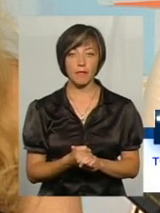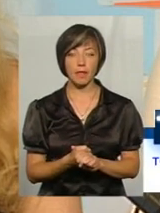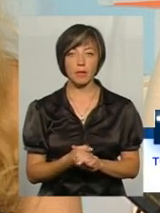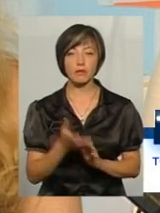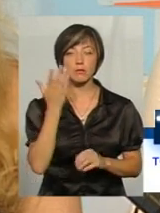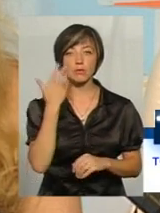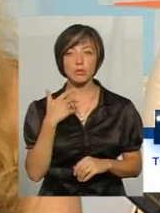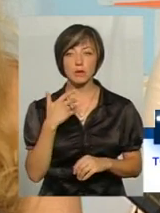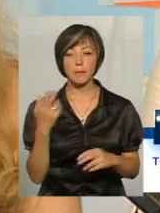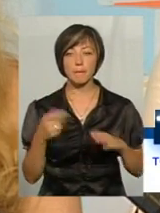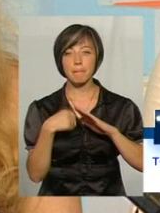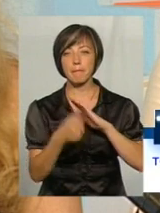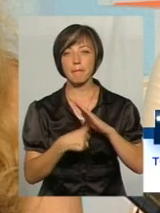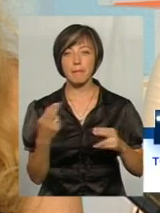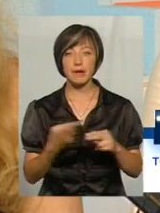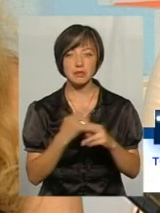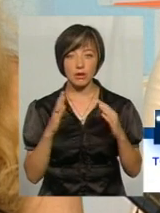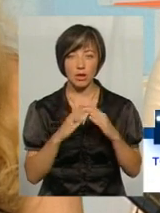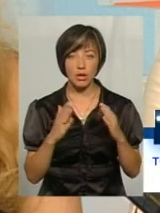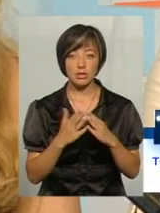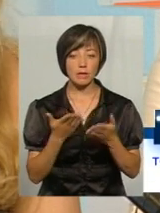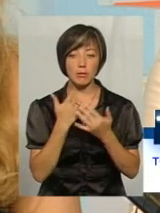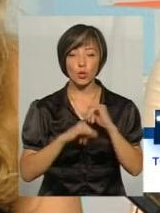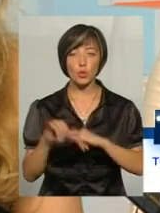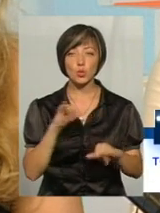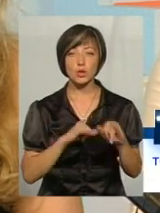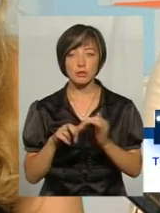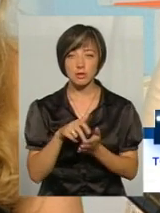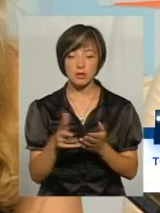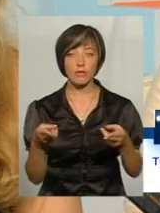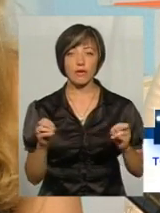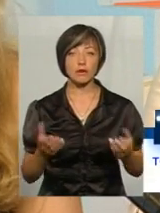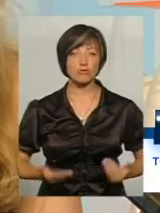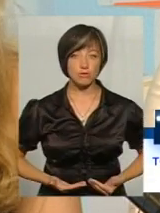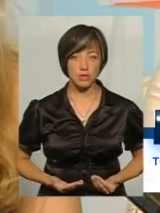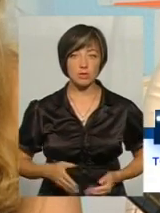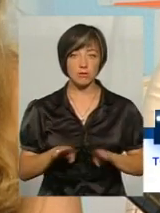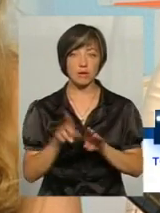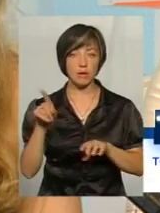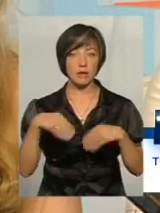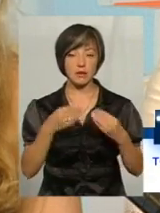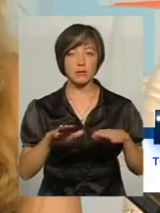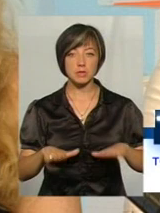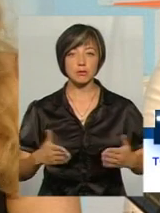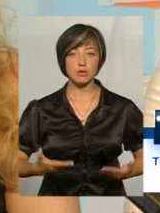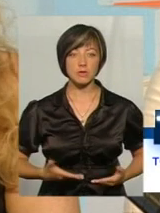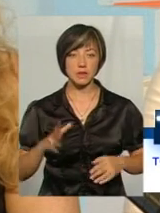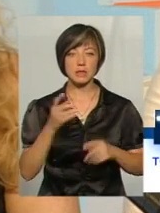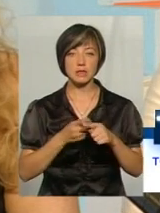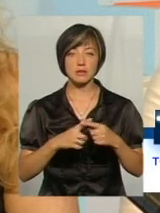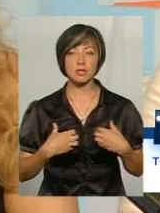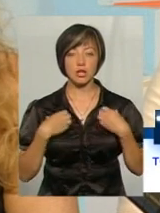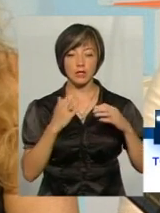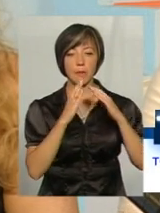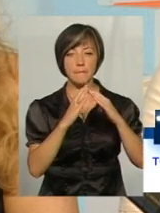коли безхатченки, яким не було куди піти, де жити, і нібито там їм надавали місце проживання в цих страшних